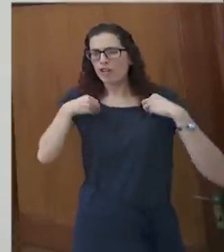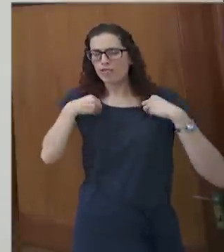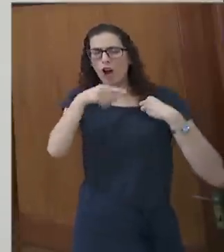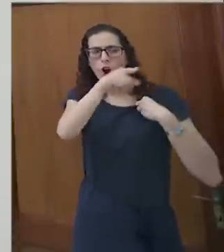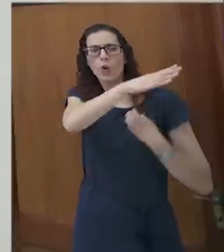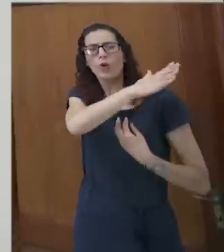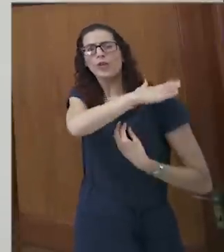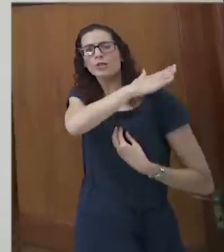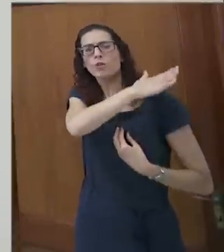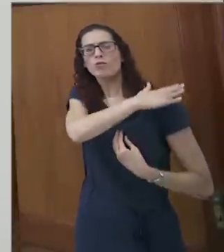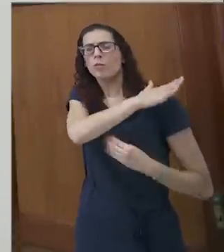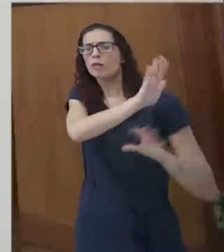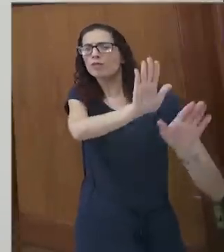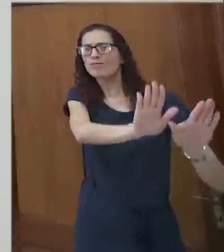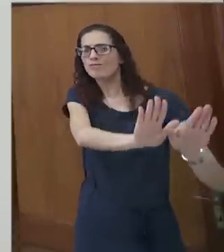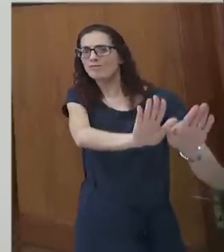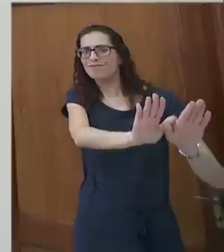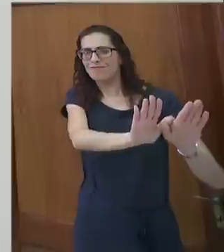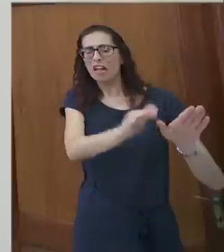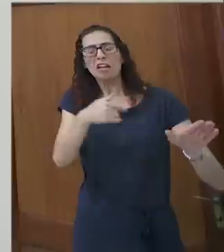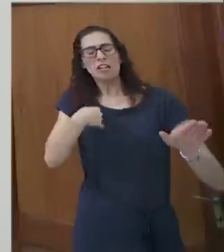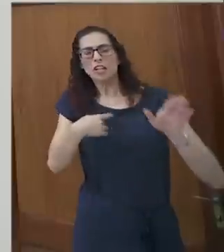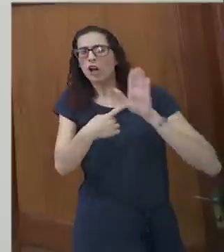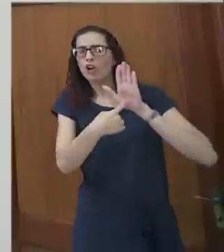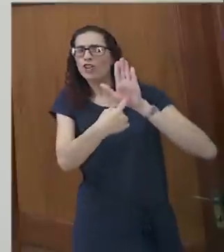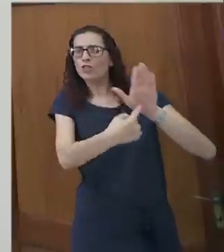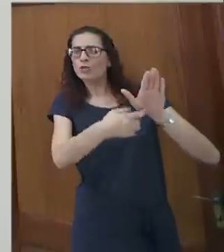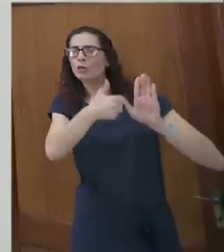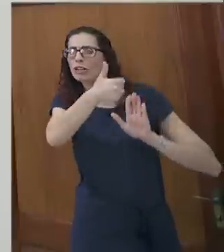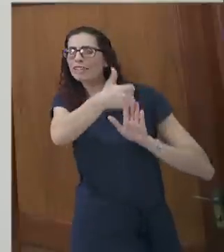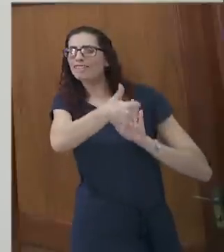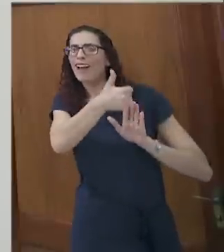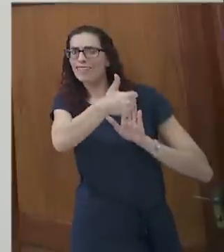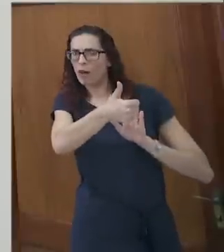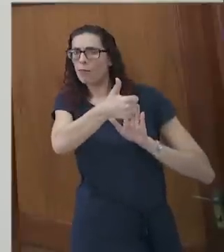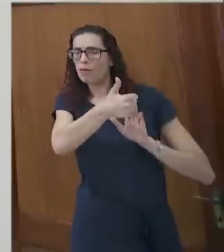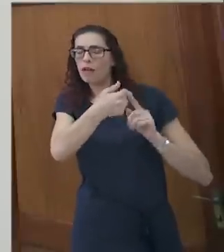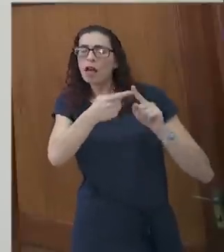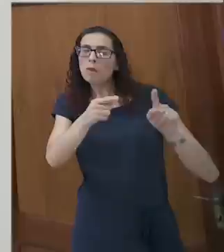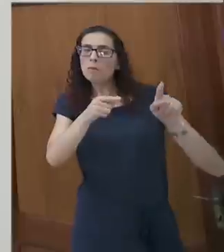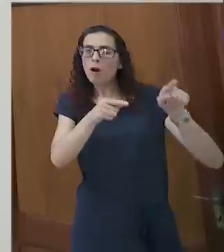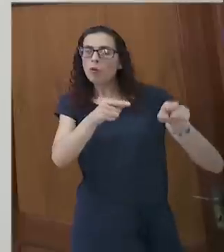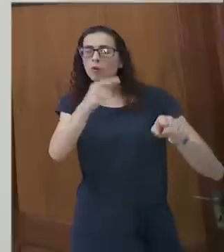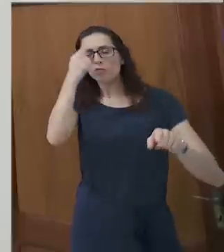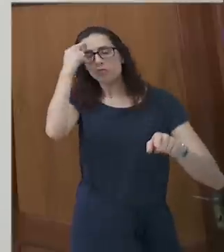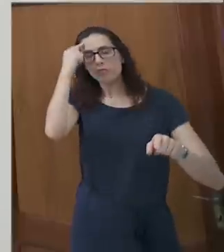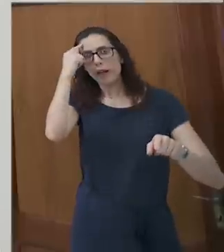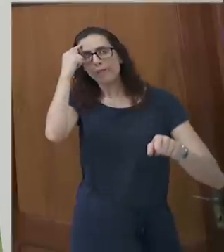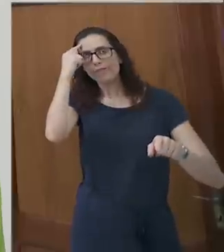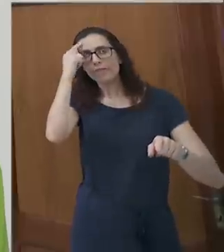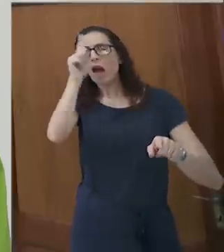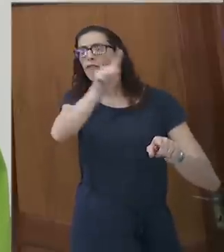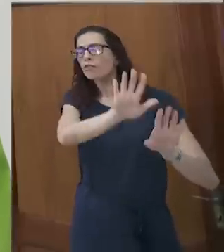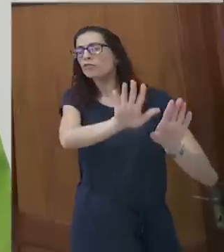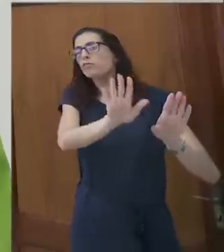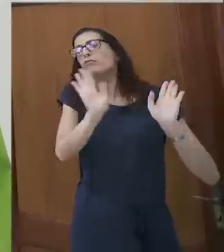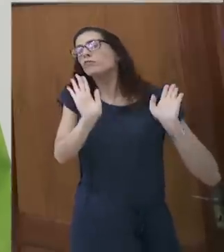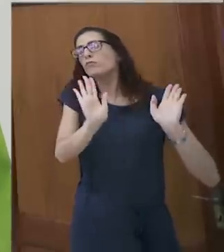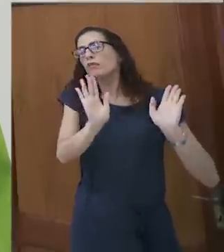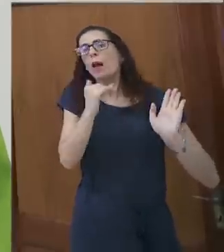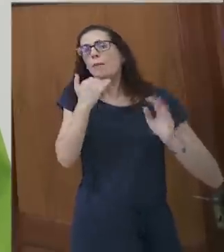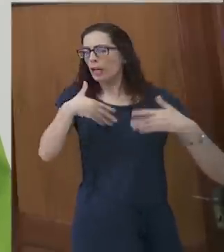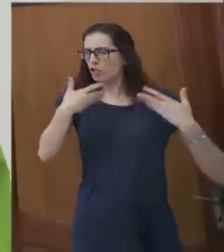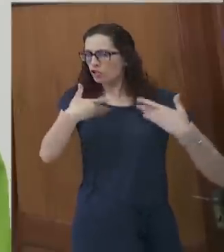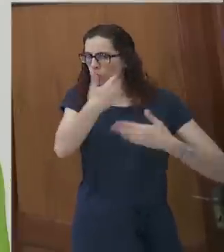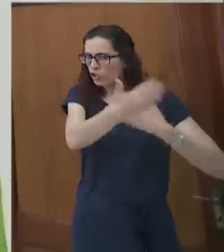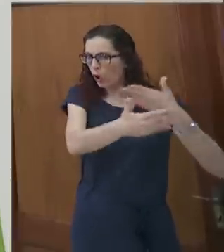se tkun dejjem m'aħna ngħaddijhom inwasslu is-Sant Natalla. Għalhekk Ġesu jgħidilhom ħabbru